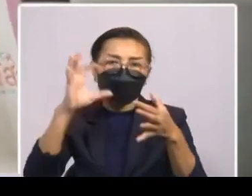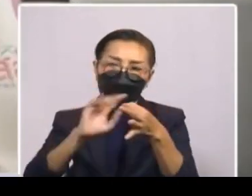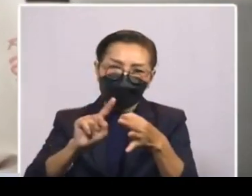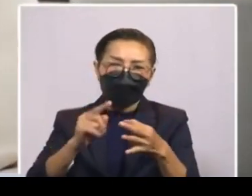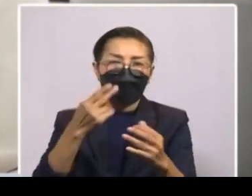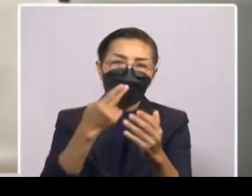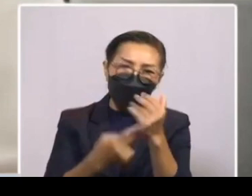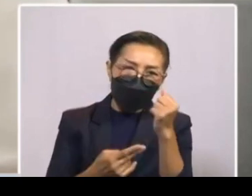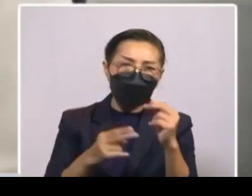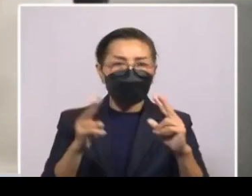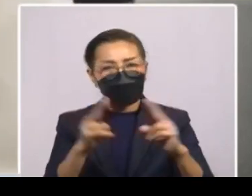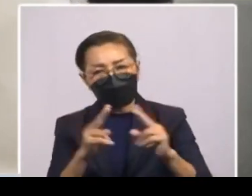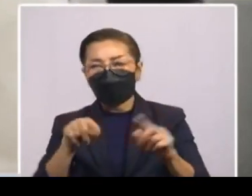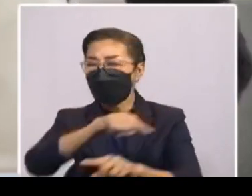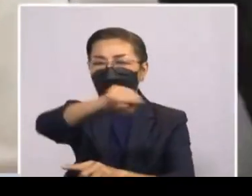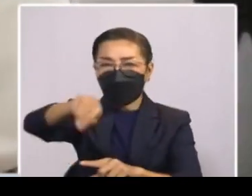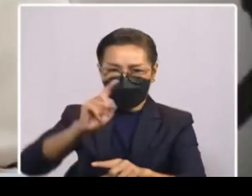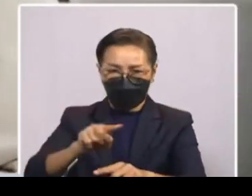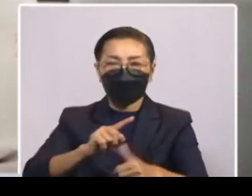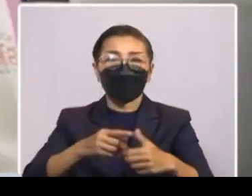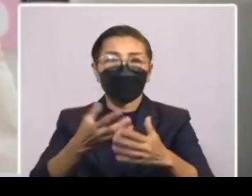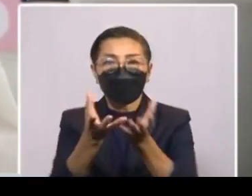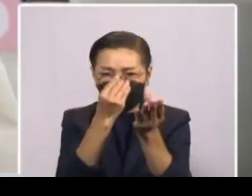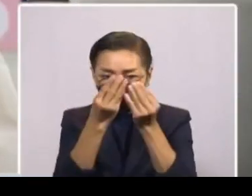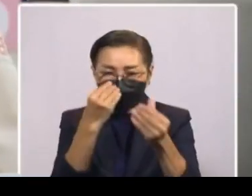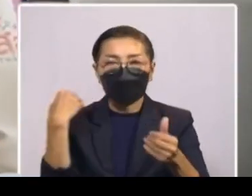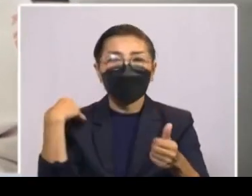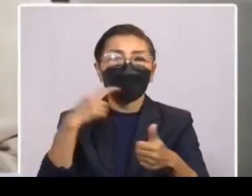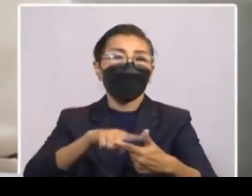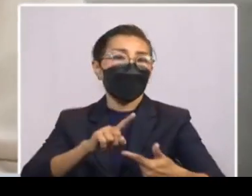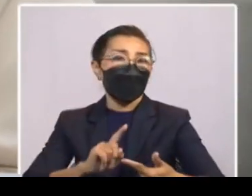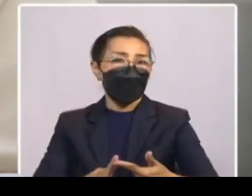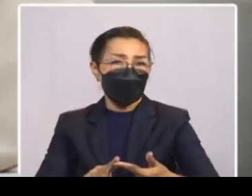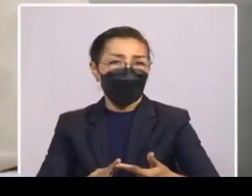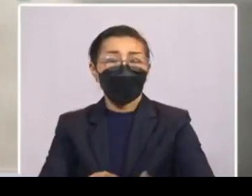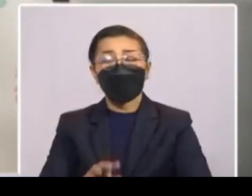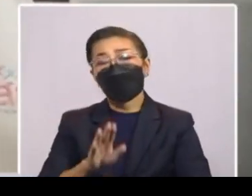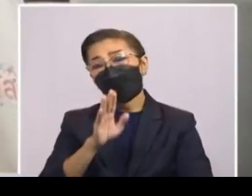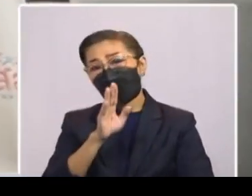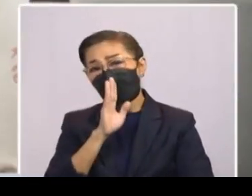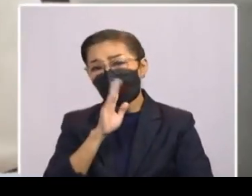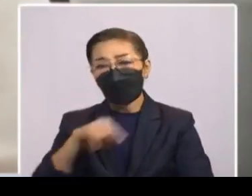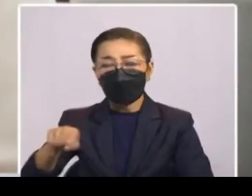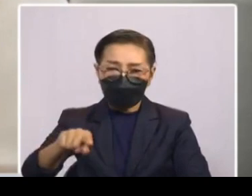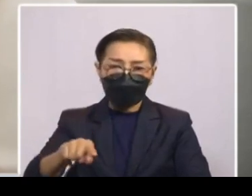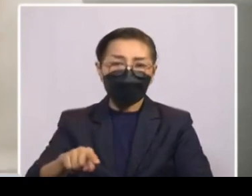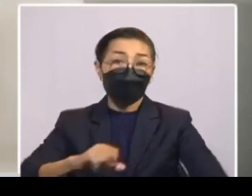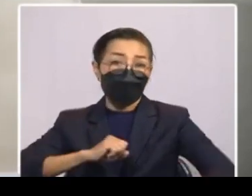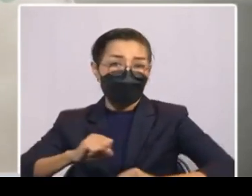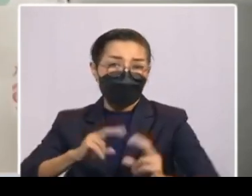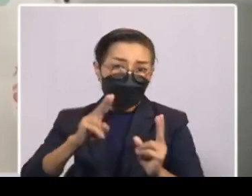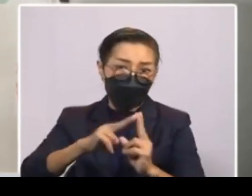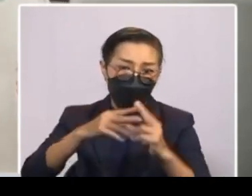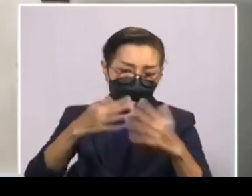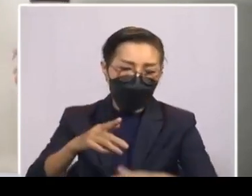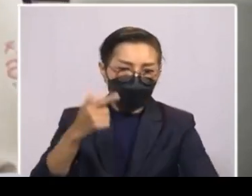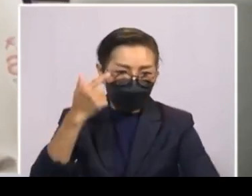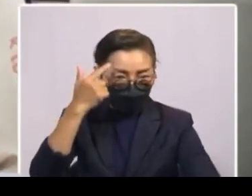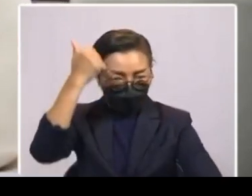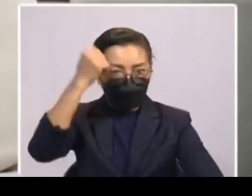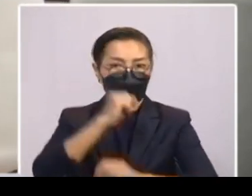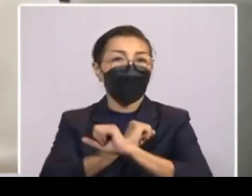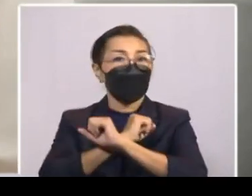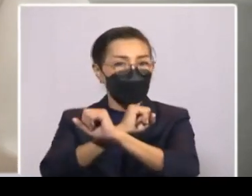อย่างเหมาะสมนะครับมีทั้งเรื่องของการที่ถ้าแม้จะมีเพศสัมพันธ์เนี่ยก็รู้จักเพศสัมพันธ์ที่ปลอดภั